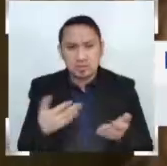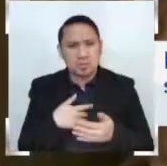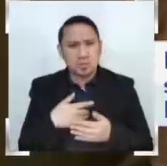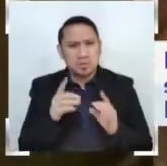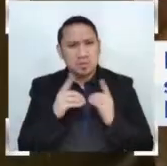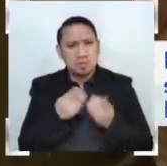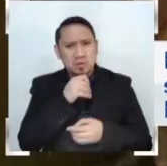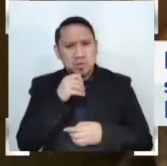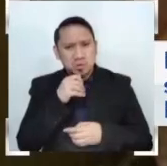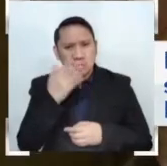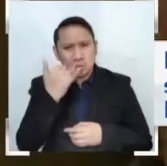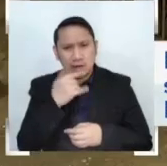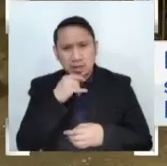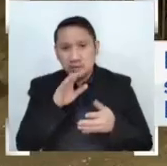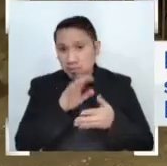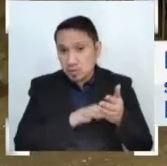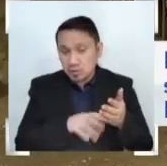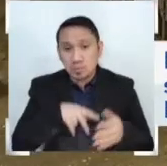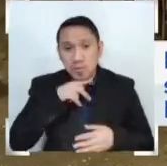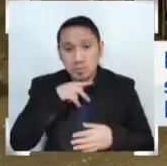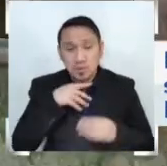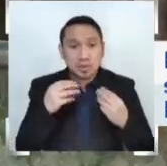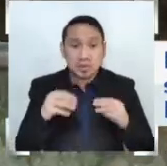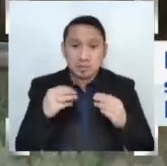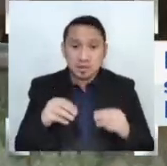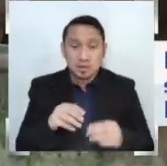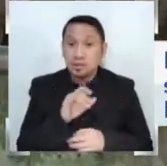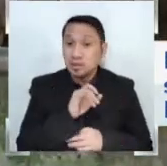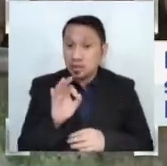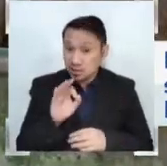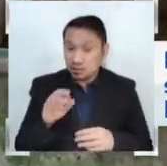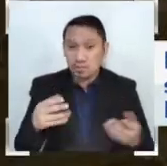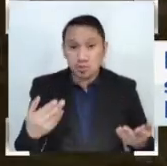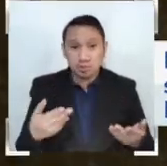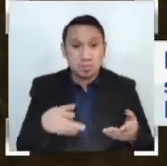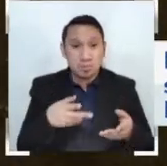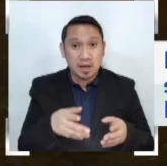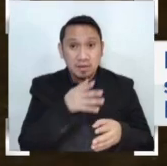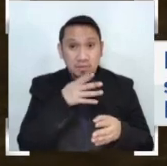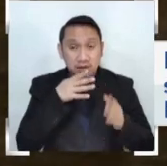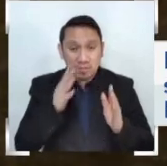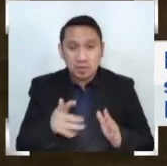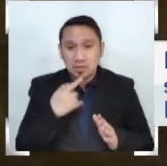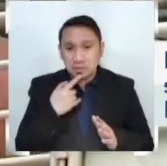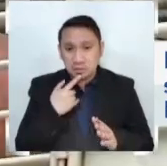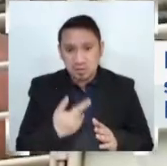ng lubos ang presyo ng baboy sa palengke kung ang mga hog raiser na mismo ang nagsasabing mababa na ang pasa